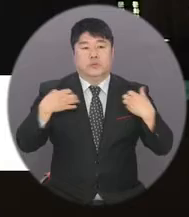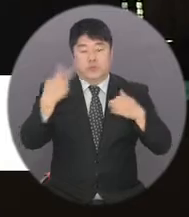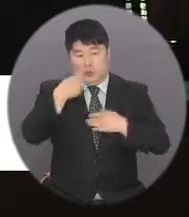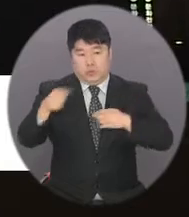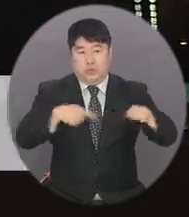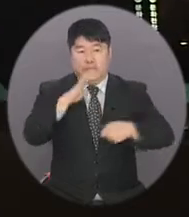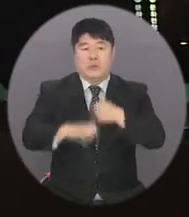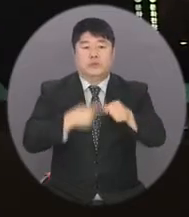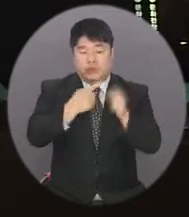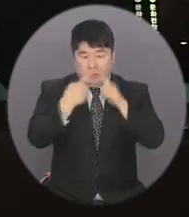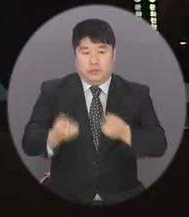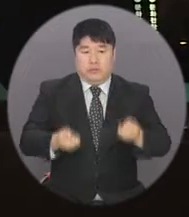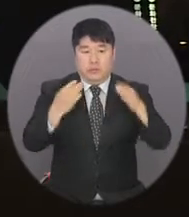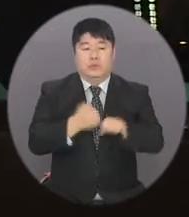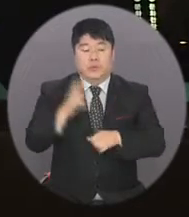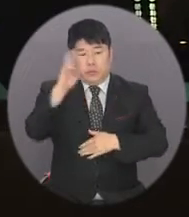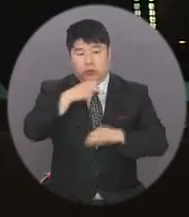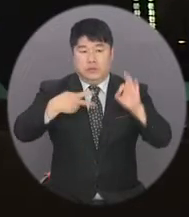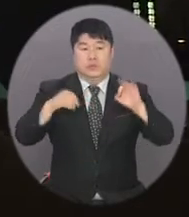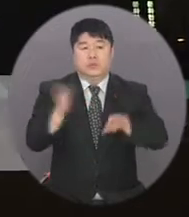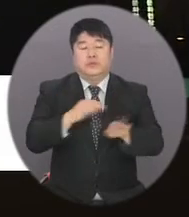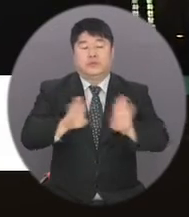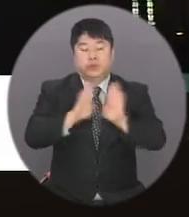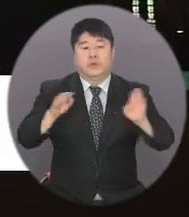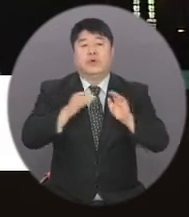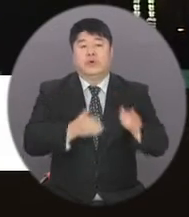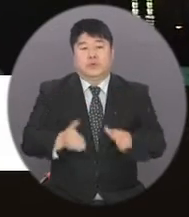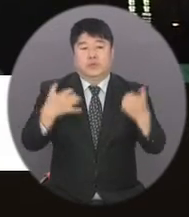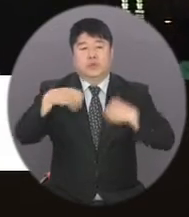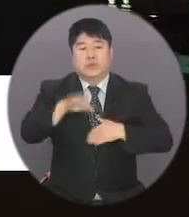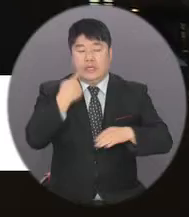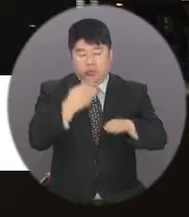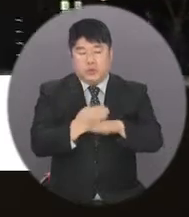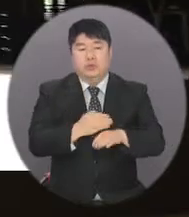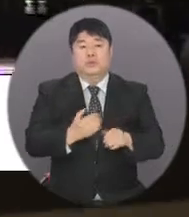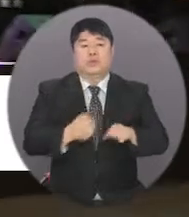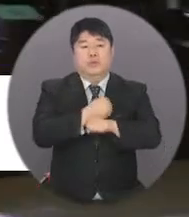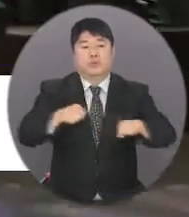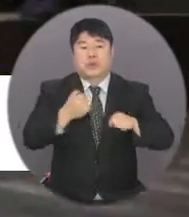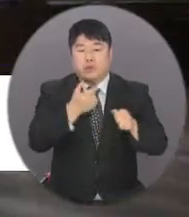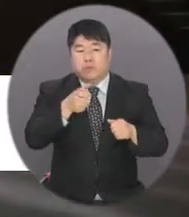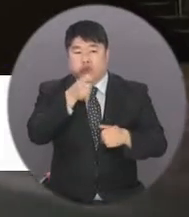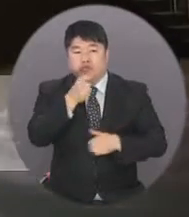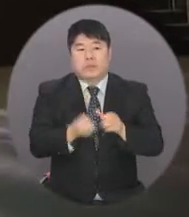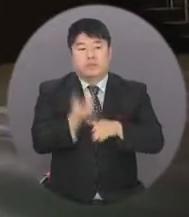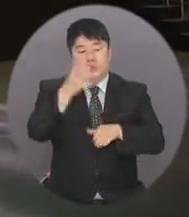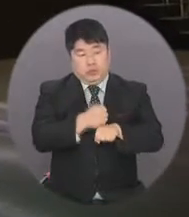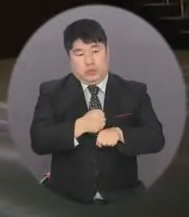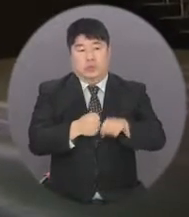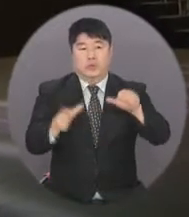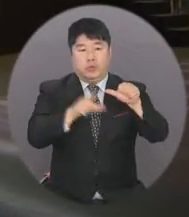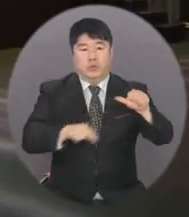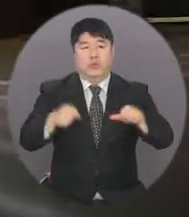41주년 기념식이 오전 10시부터 열리고 이곳 옛 전남도청 앞 5.18 민주광장 분수대에선 5월 정신을 계승하는